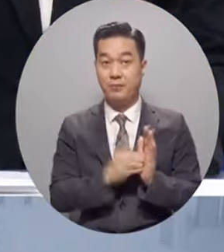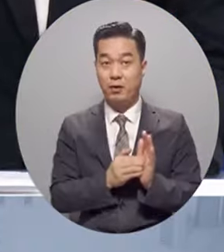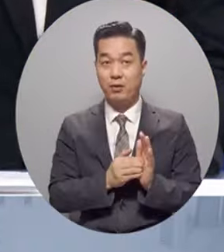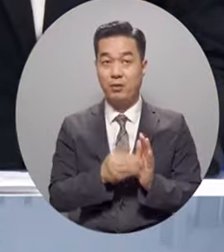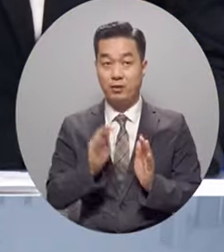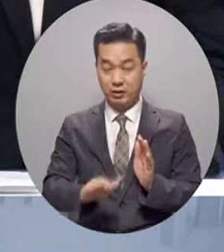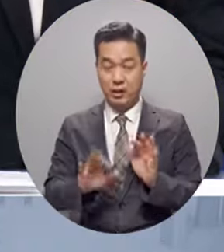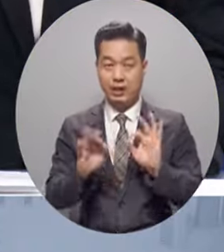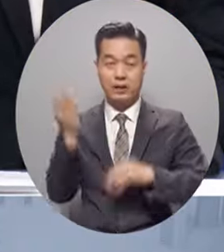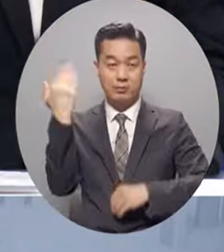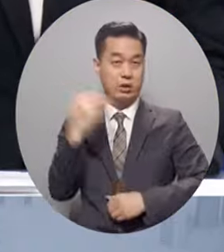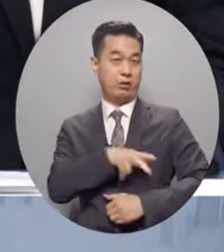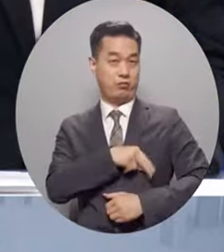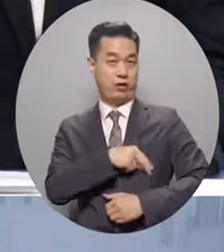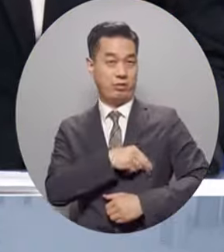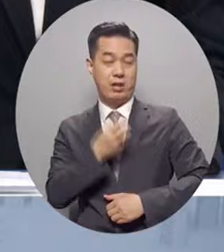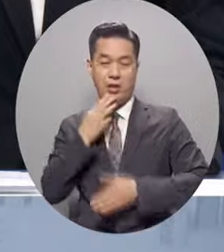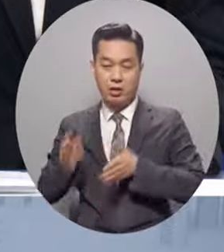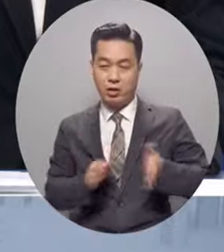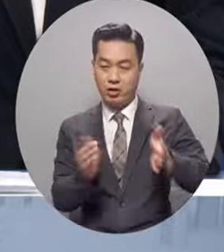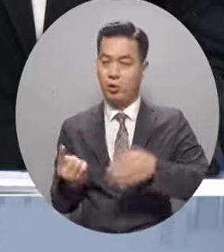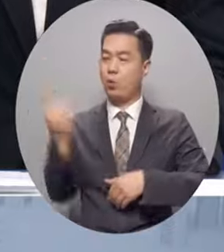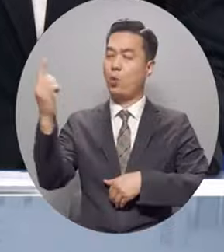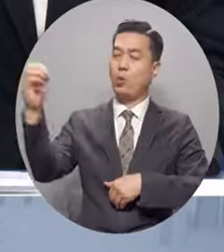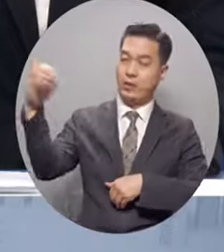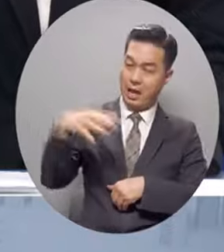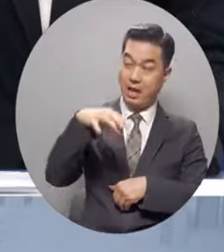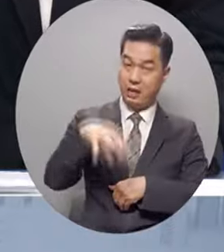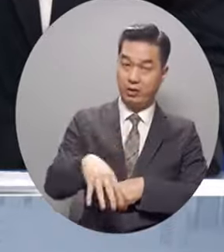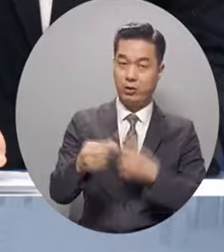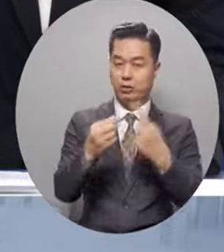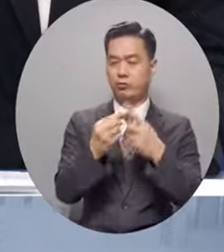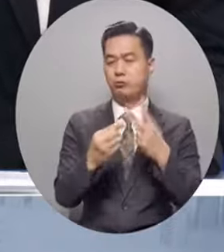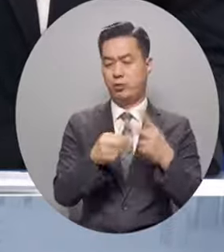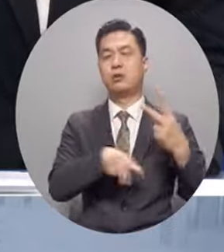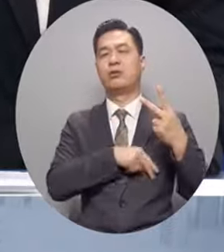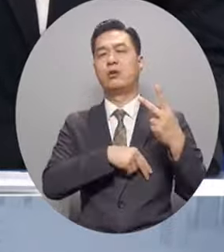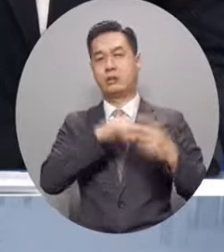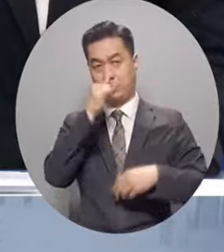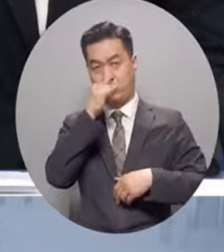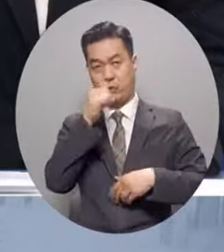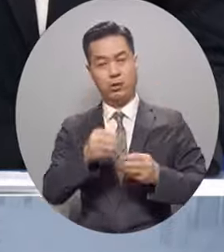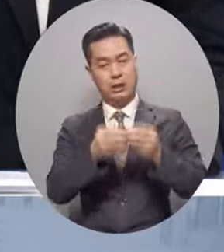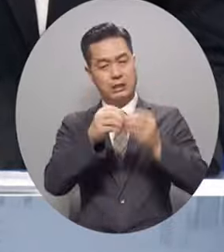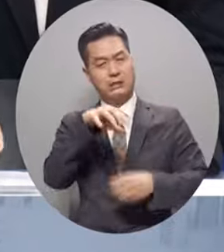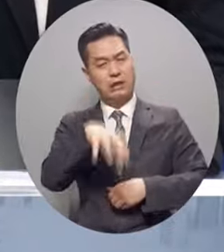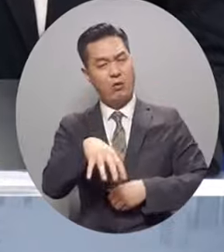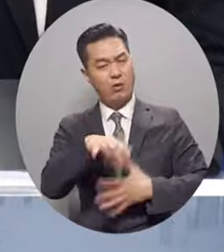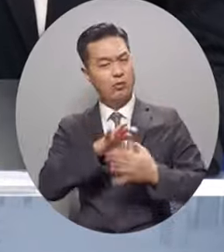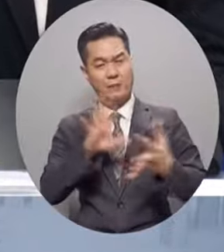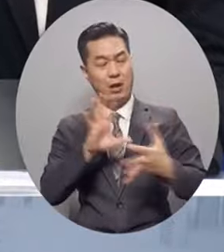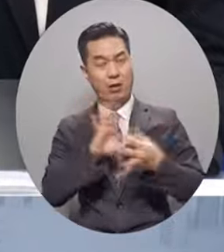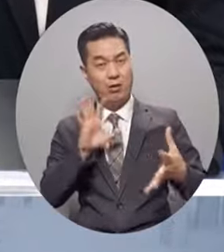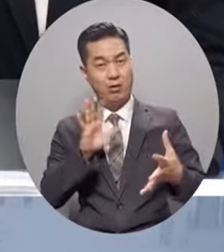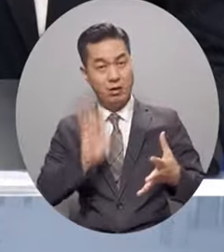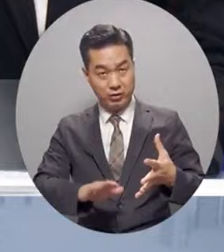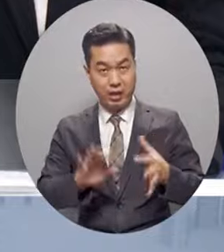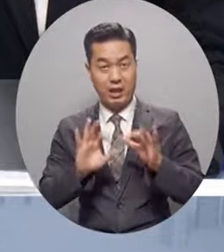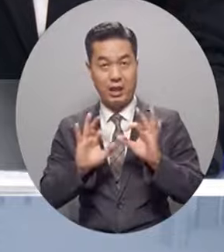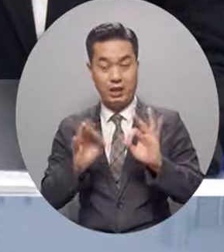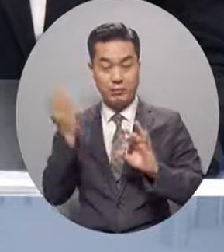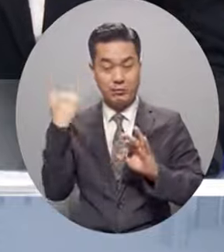김전원 의원 같은 경우 경기 고향에서 두 차례 의원을 했었고 창원에는 전혀 연고가 없는데이 김전 의원회 공천